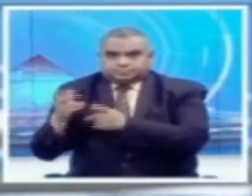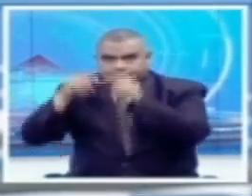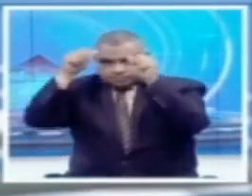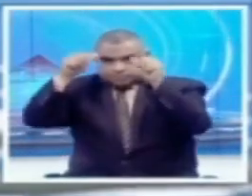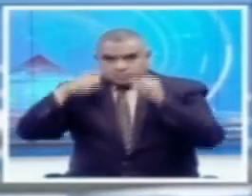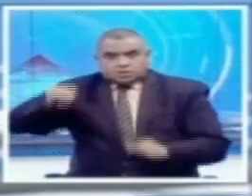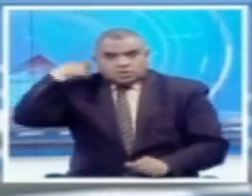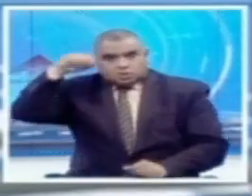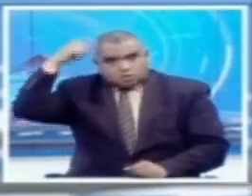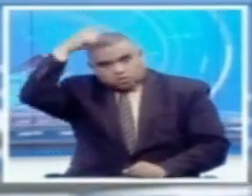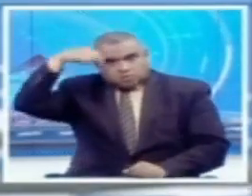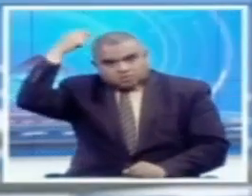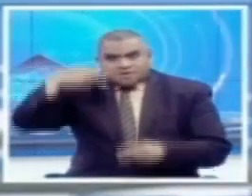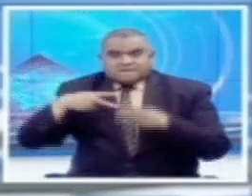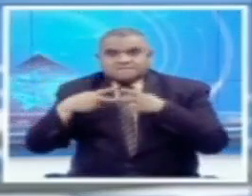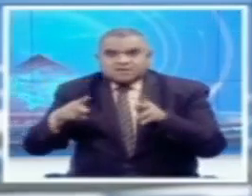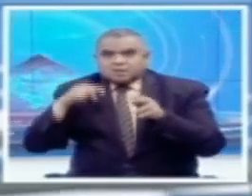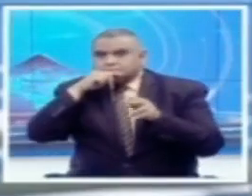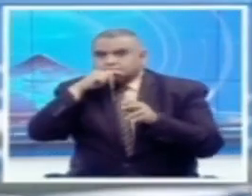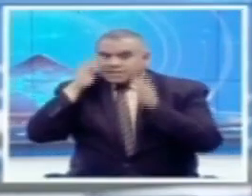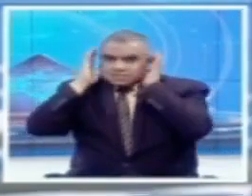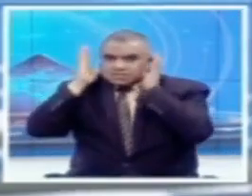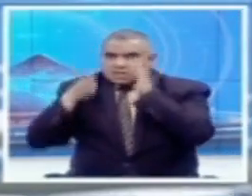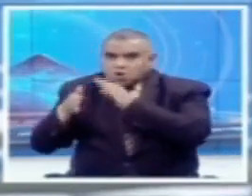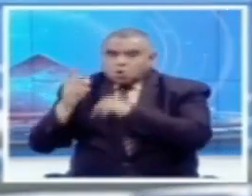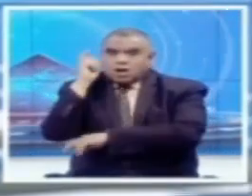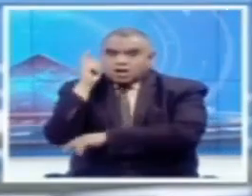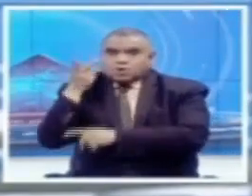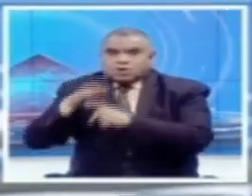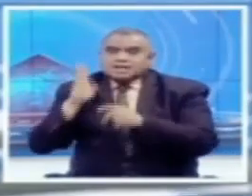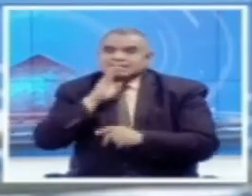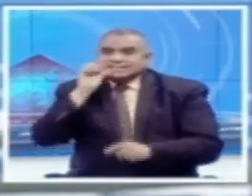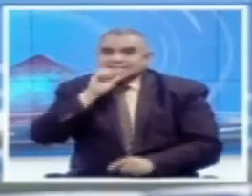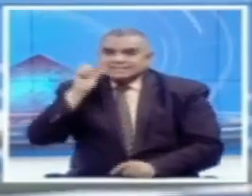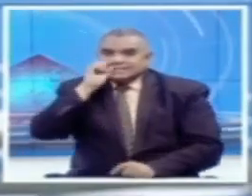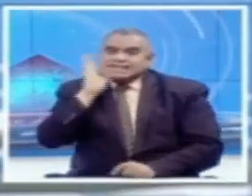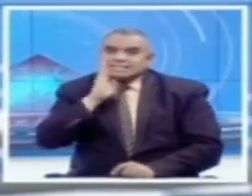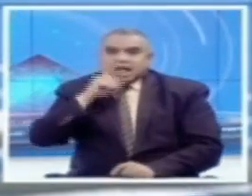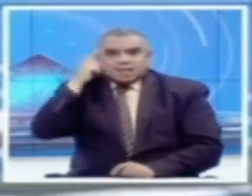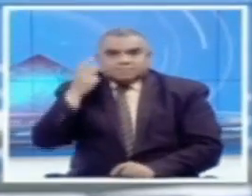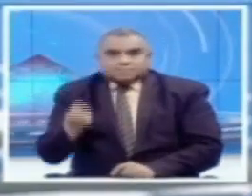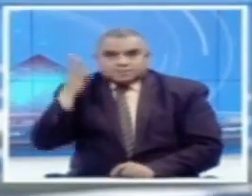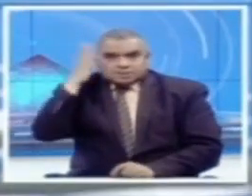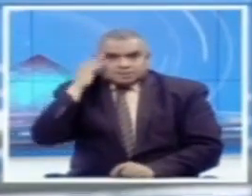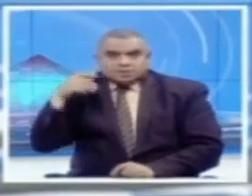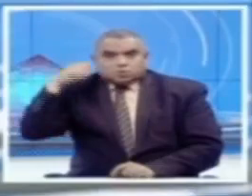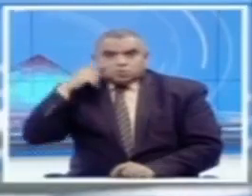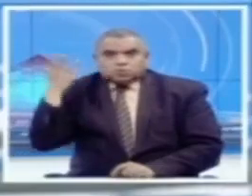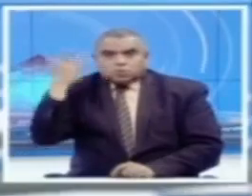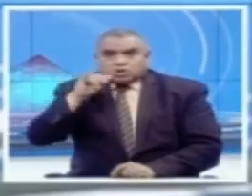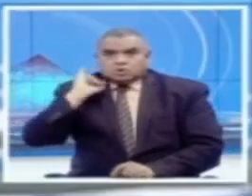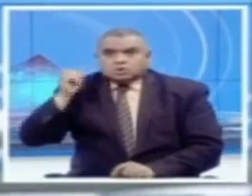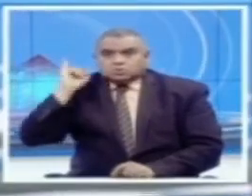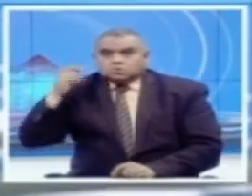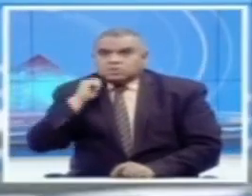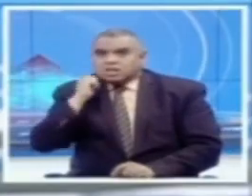أعلنت وزارة الأوقاف فتح مصليات السيدات وعودة الدروس الدينية والتثقيفية، مع توفير الوزارة 500